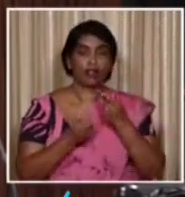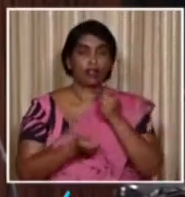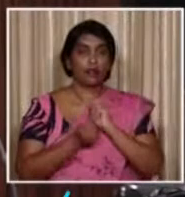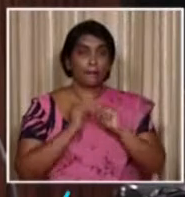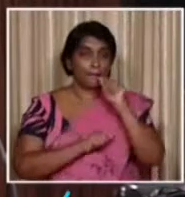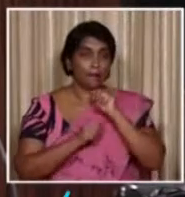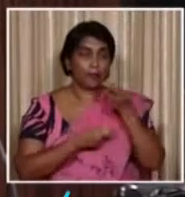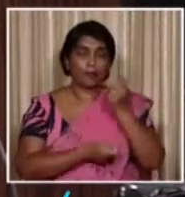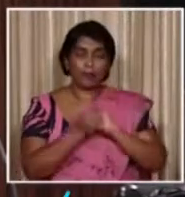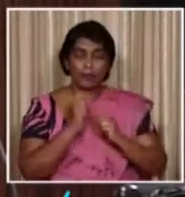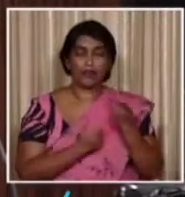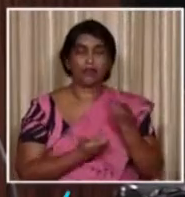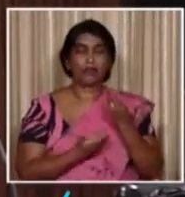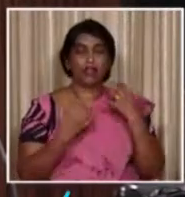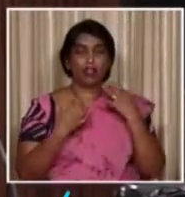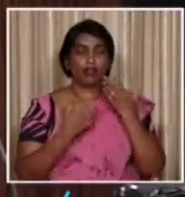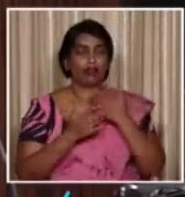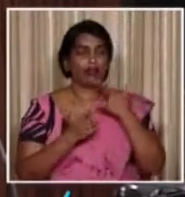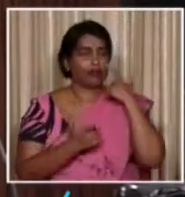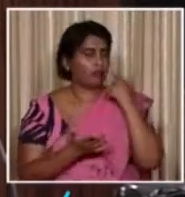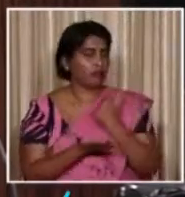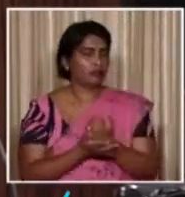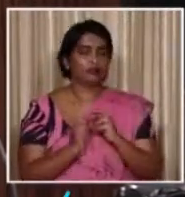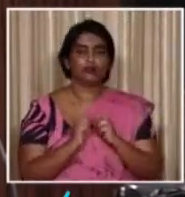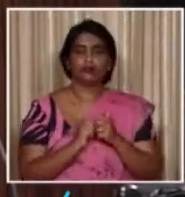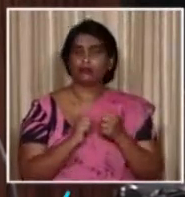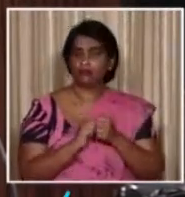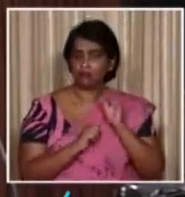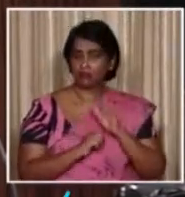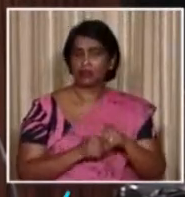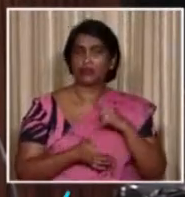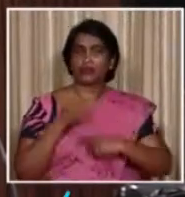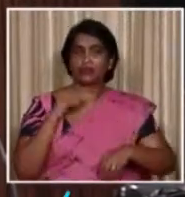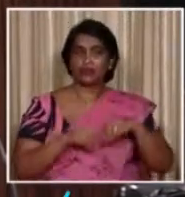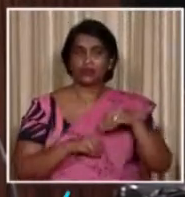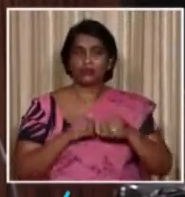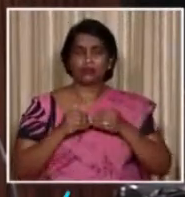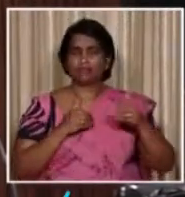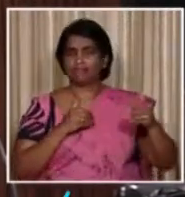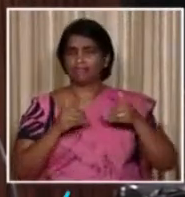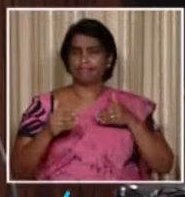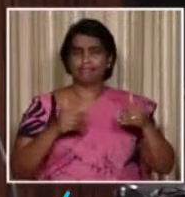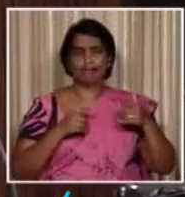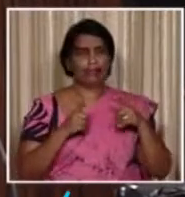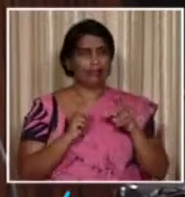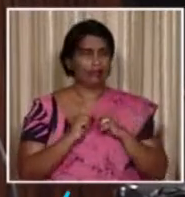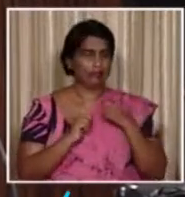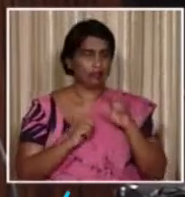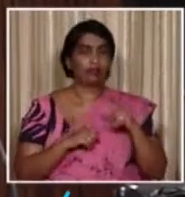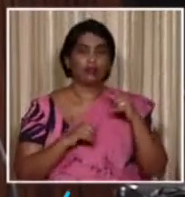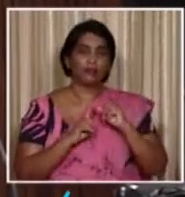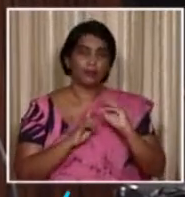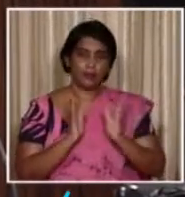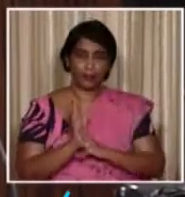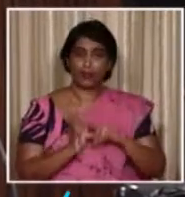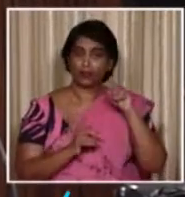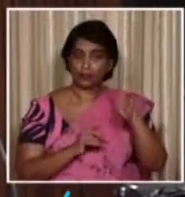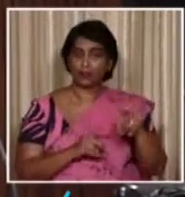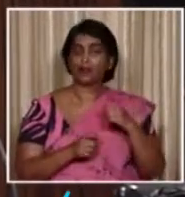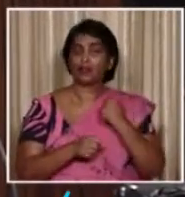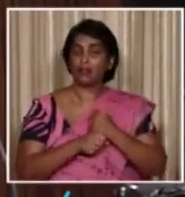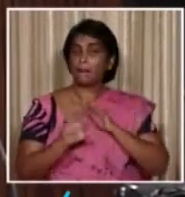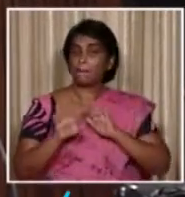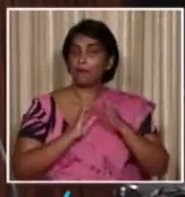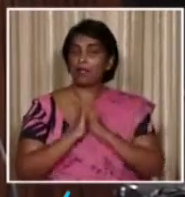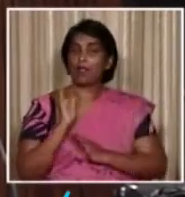බෙහෙත් ටික අරගන්න දෙන්න විදිහක් නැතුව මේ අය අන්ත අසරණ තත්ත්වයට පත් වෙලා තිනවා මේ මැතිවරණ දාහන් ඇදිල්ලේ හුටපටේ හින්දා ඉතින් අගමැතිතුමා විදියට රාජ්‍ය